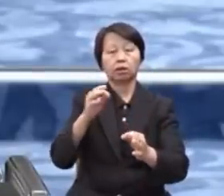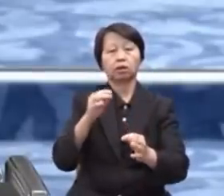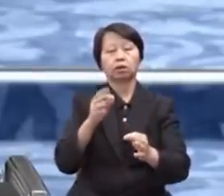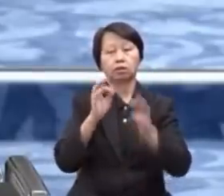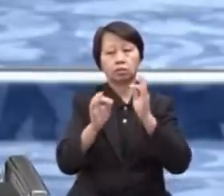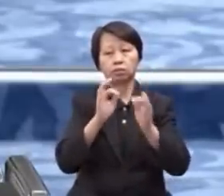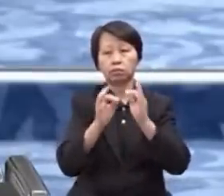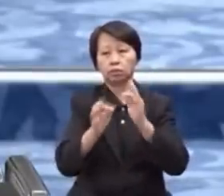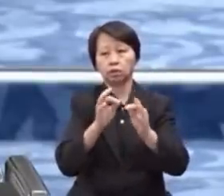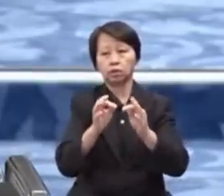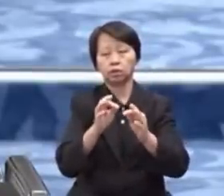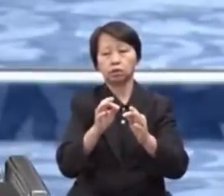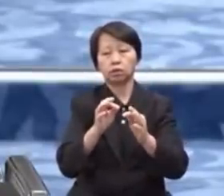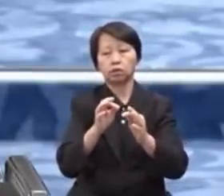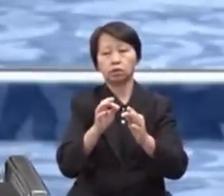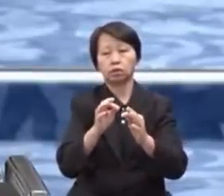daripada kerajaan